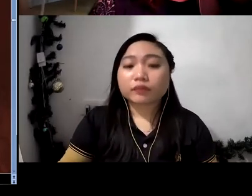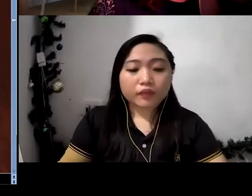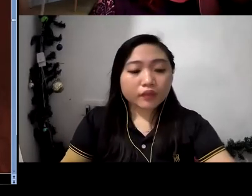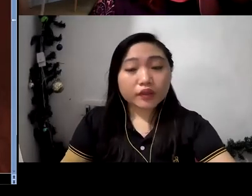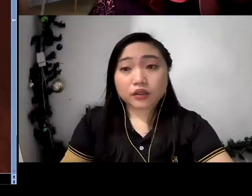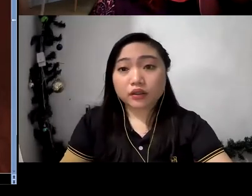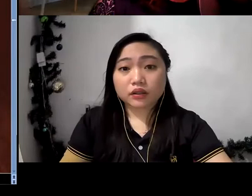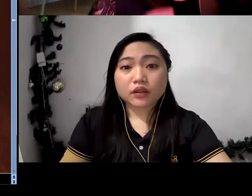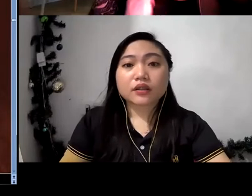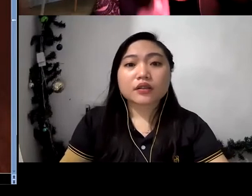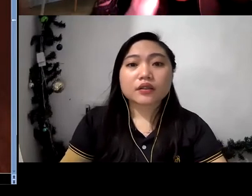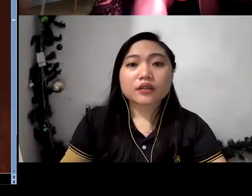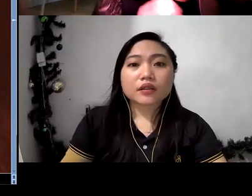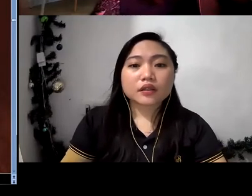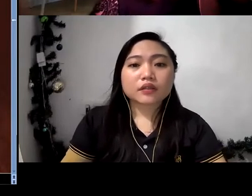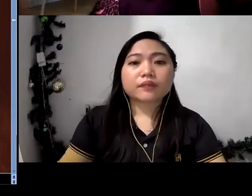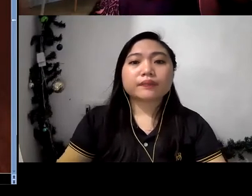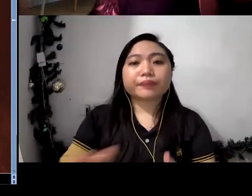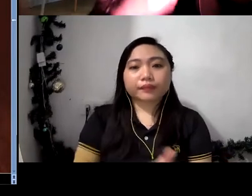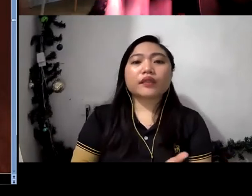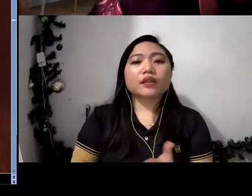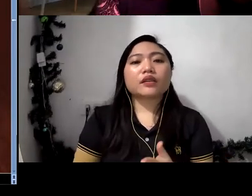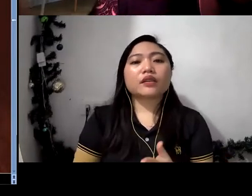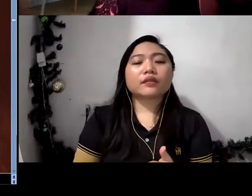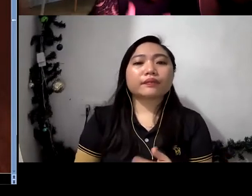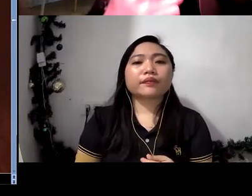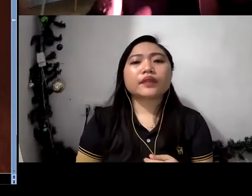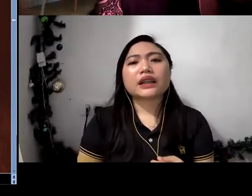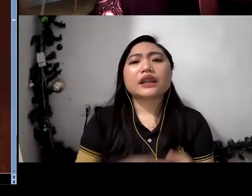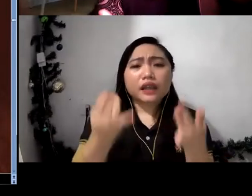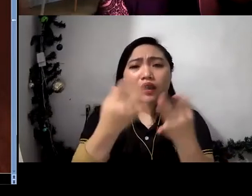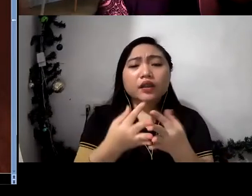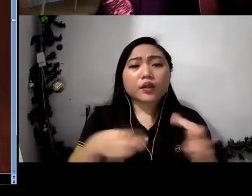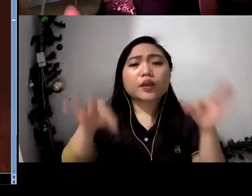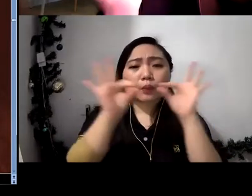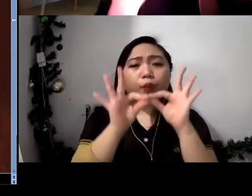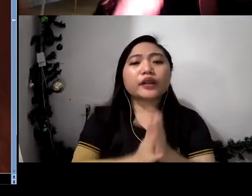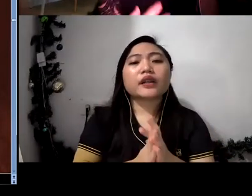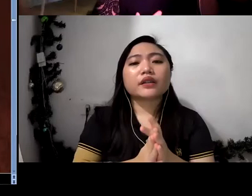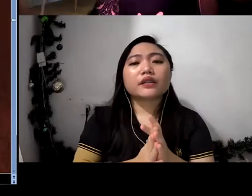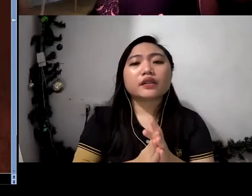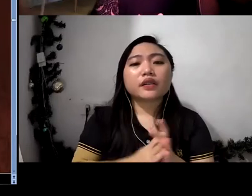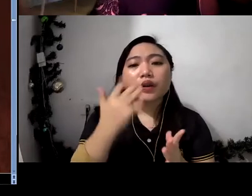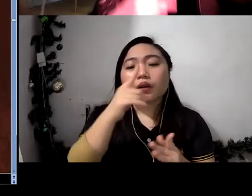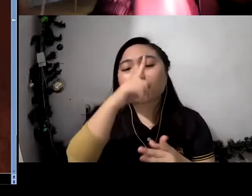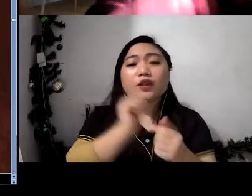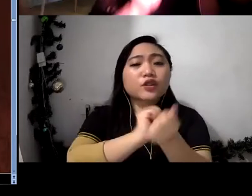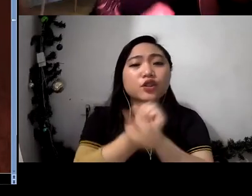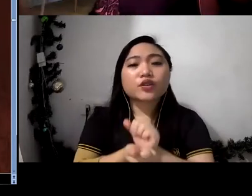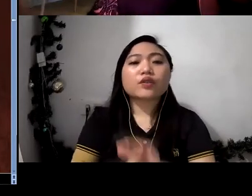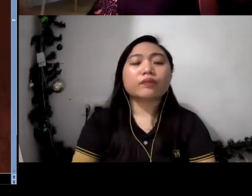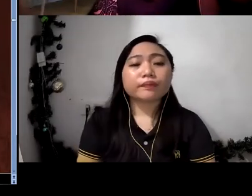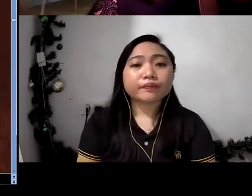on the part of the victim survivor. So ganun siya, no, importante yan, ano, kasi it changes, eh. Oo nga, no, dapat